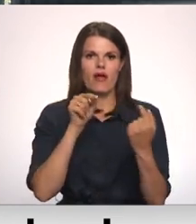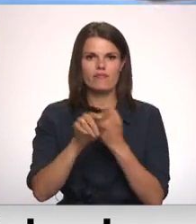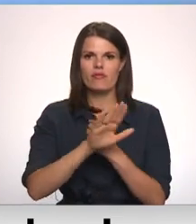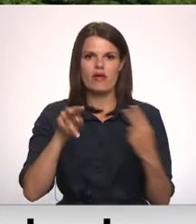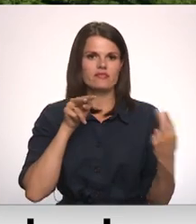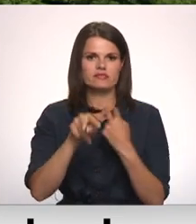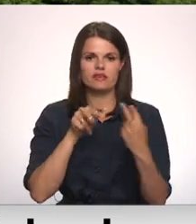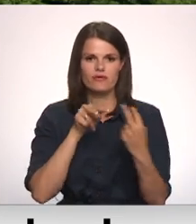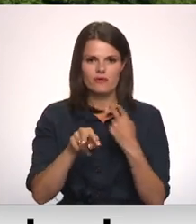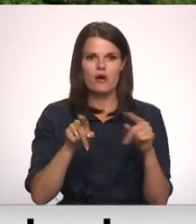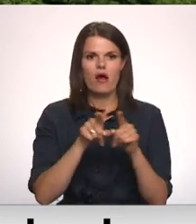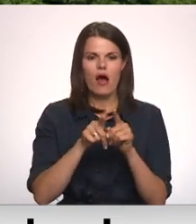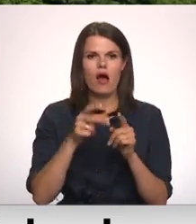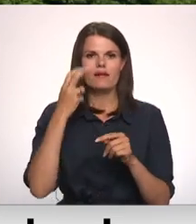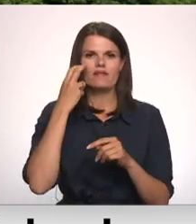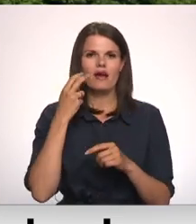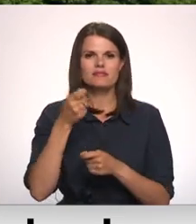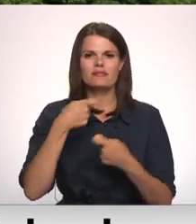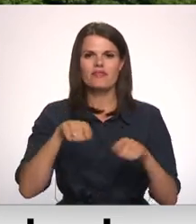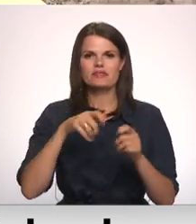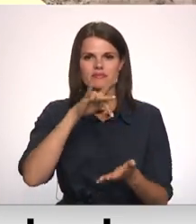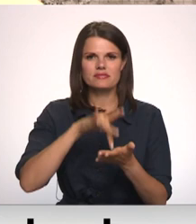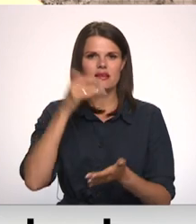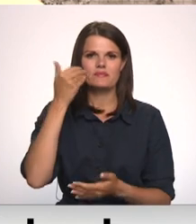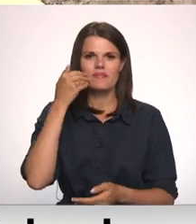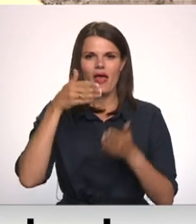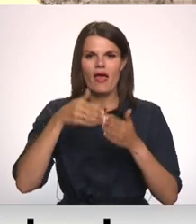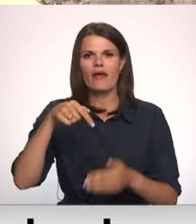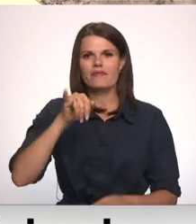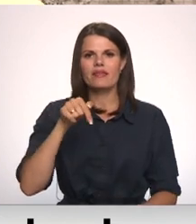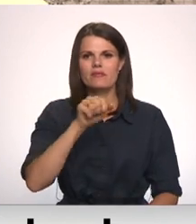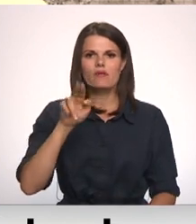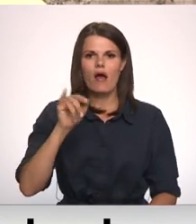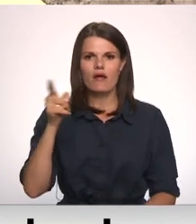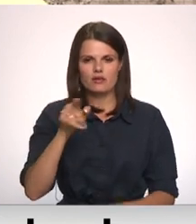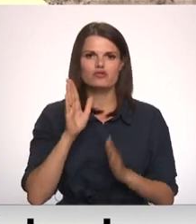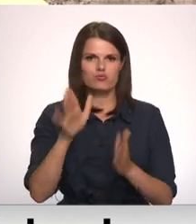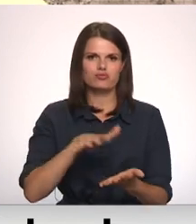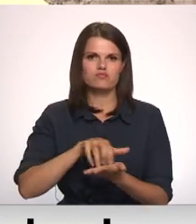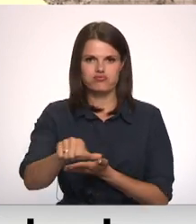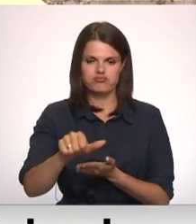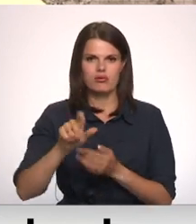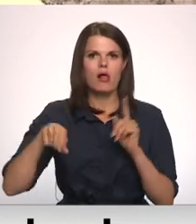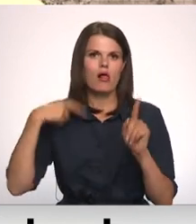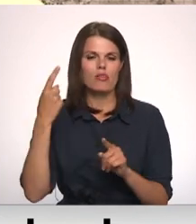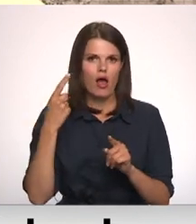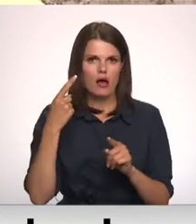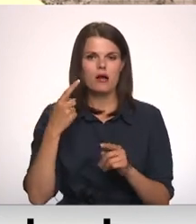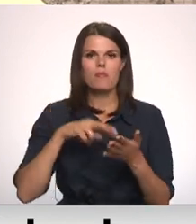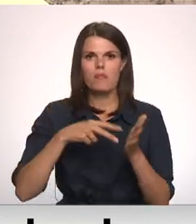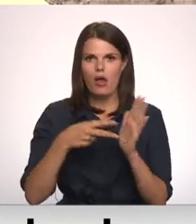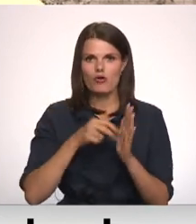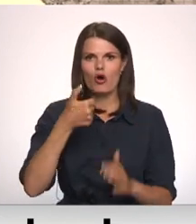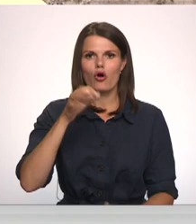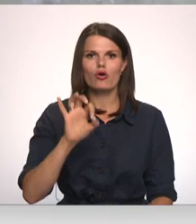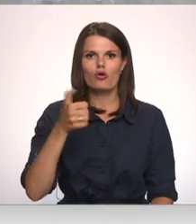agrākā tirdzniecības centra Titāniks nojaukšanu. Nākamajā mums plānot ir Gogoļa iela, kur mēs demontēsim